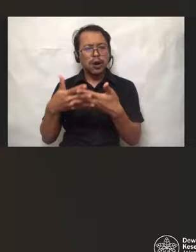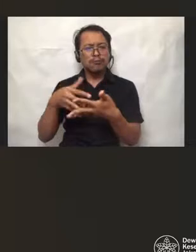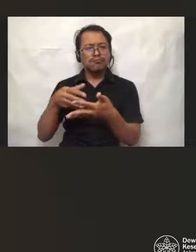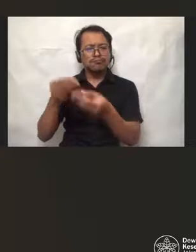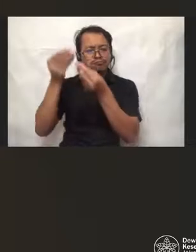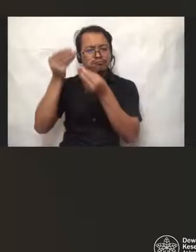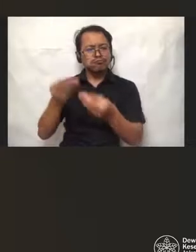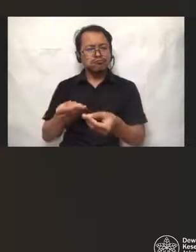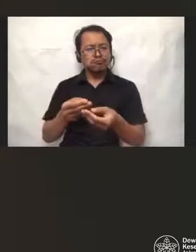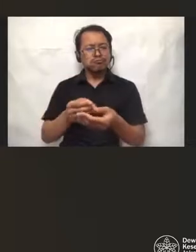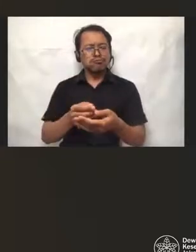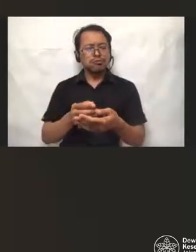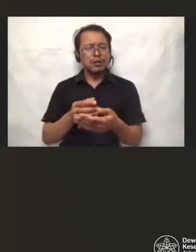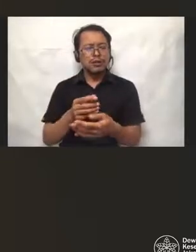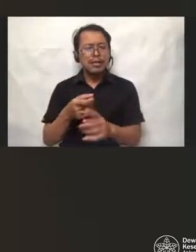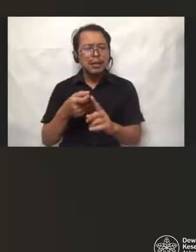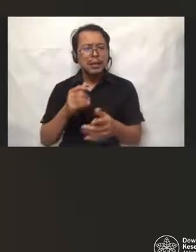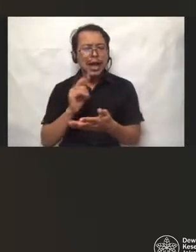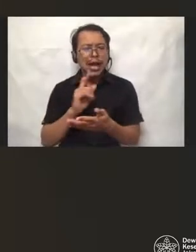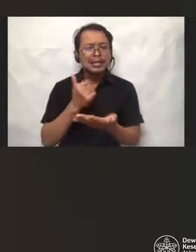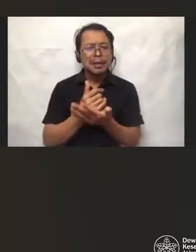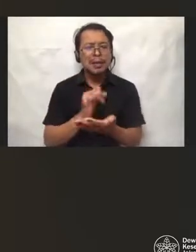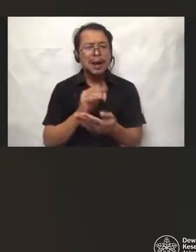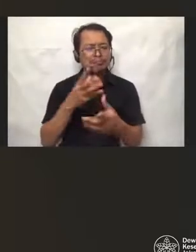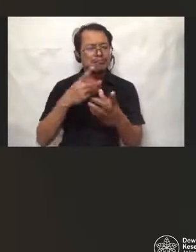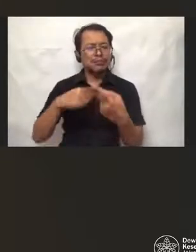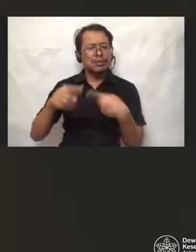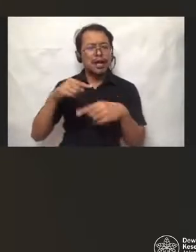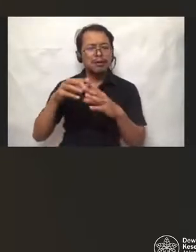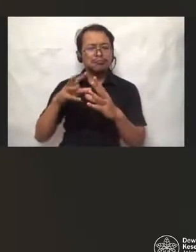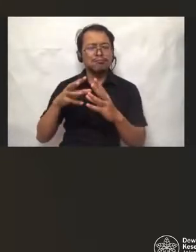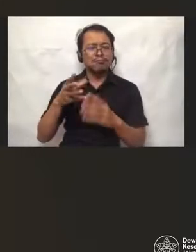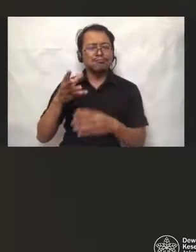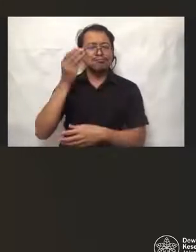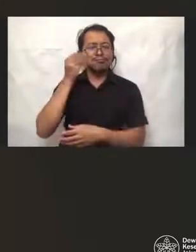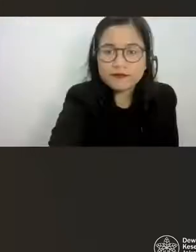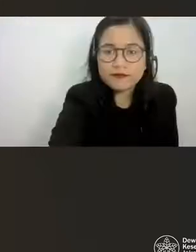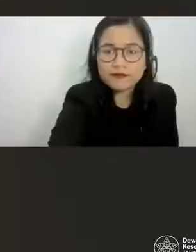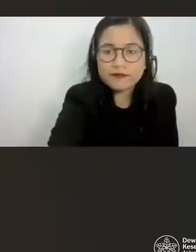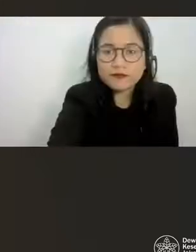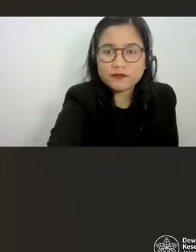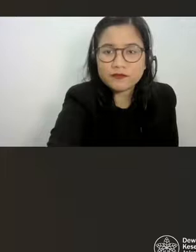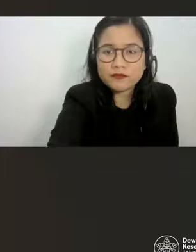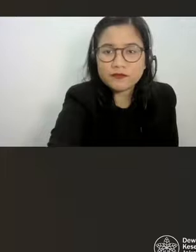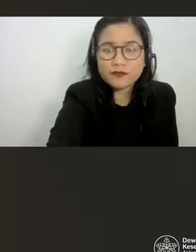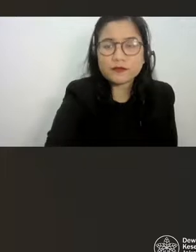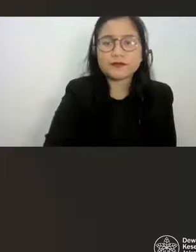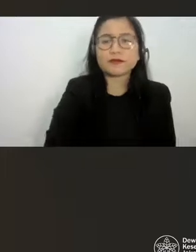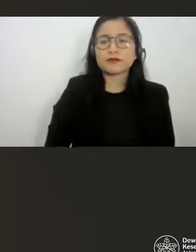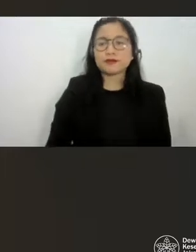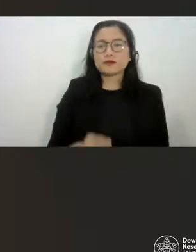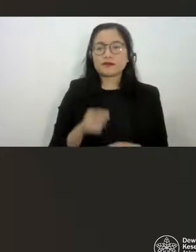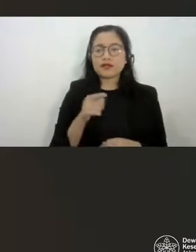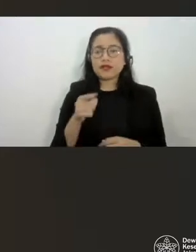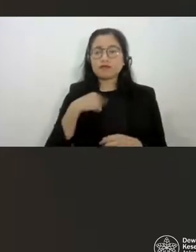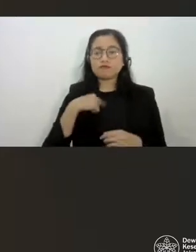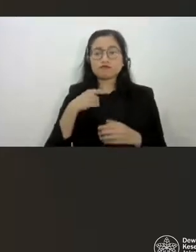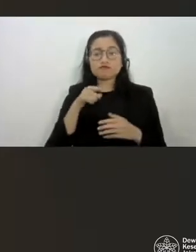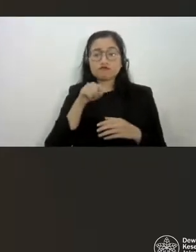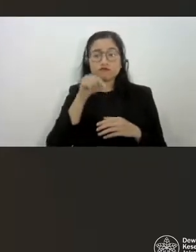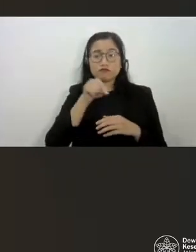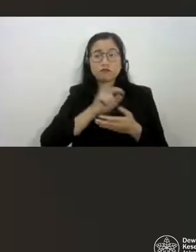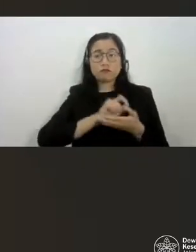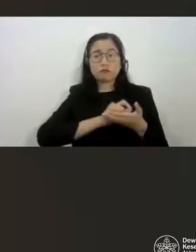amat meyakinkan alias nyaris mustahil untuk dibantah. Itu sebabnya penulis sekitar 50 buku